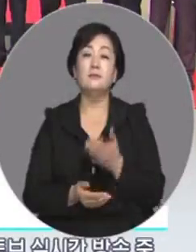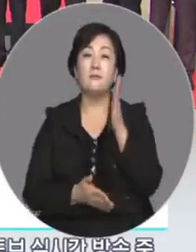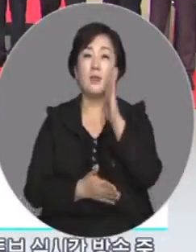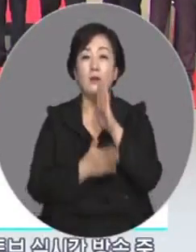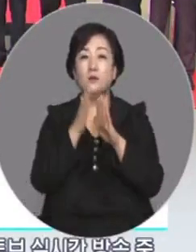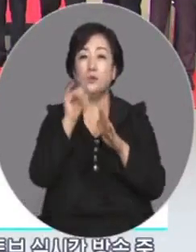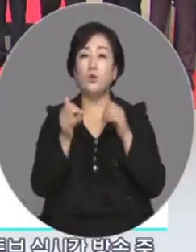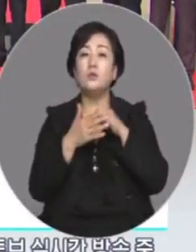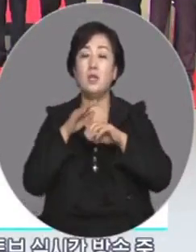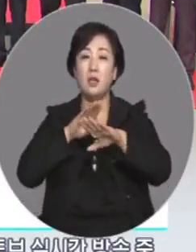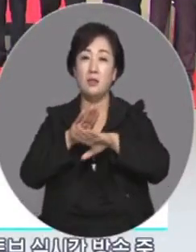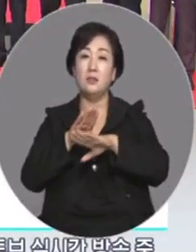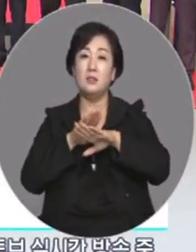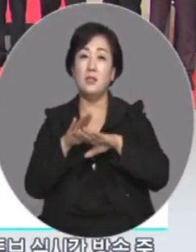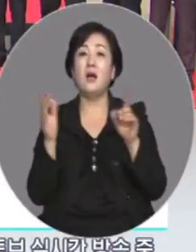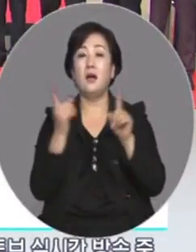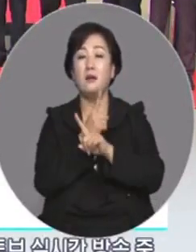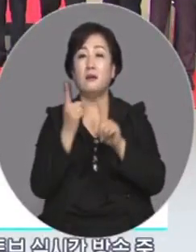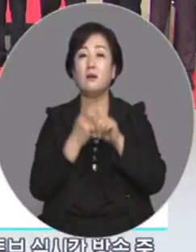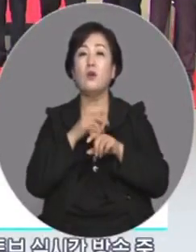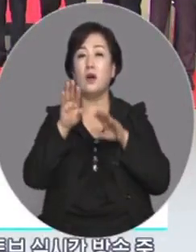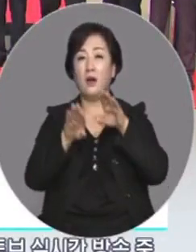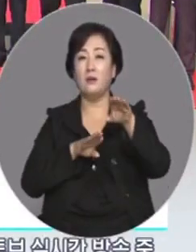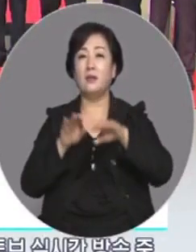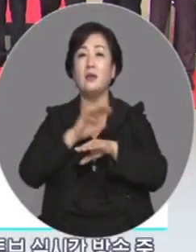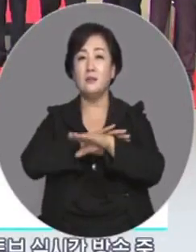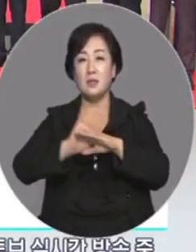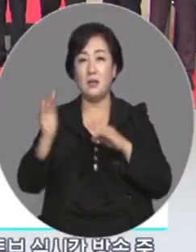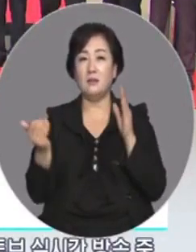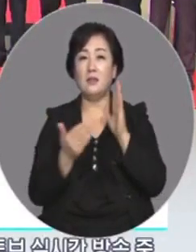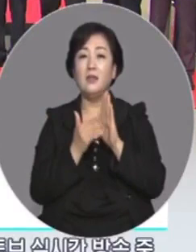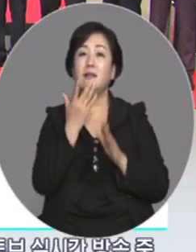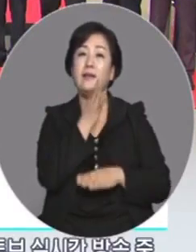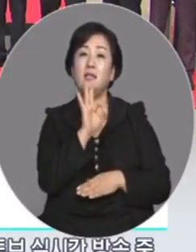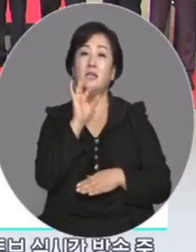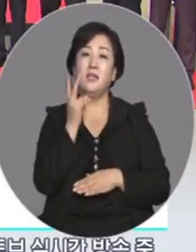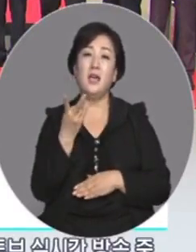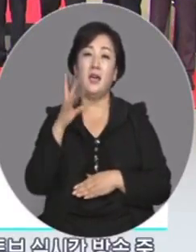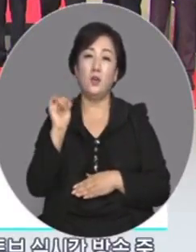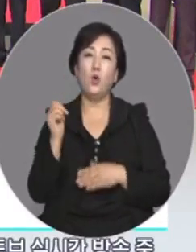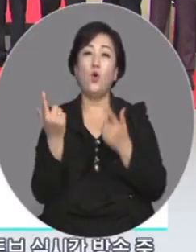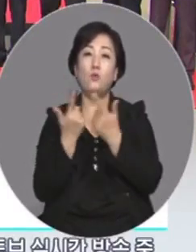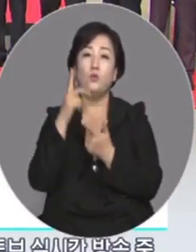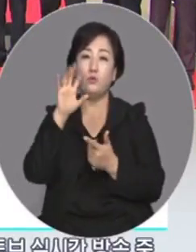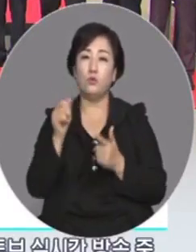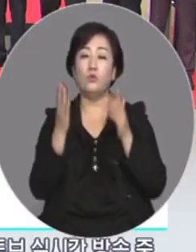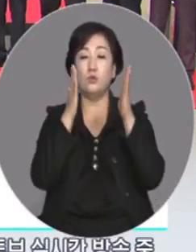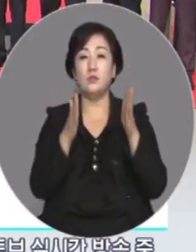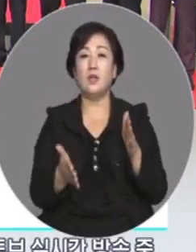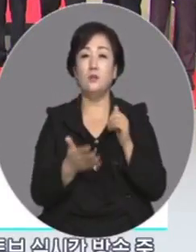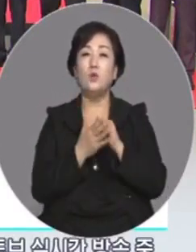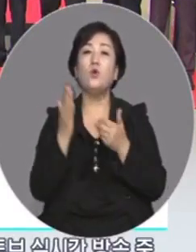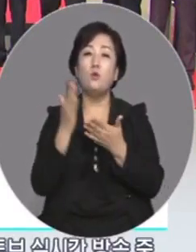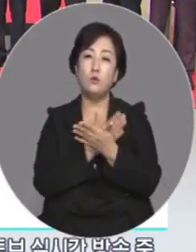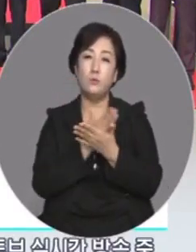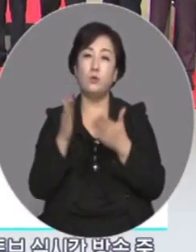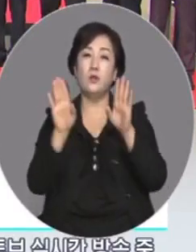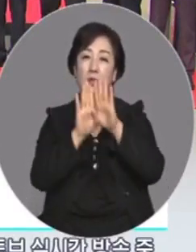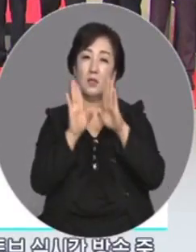울산 도심 차량 흐름을 획기적으로 바꿀 2회로의 문수로 북부순환도로 구간이 모레 부분